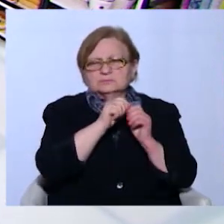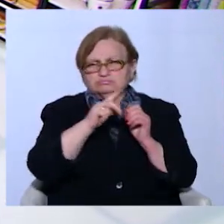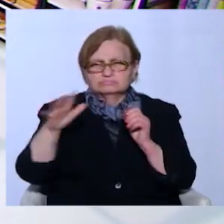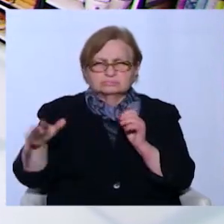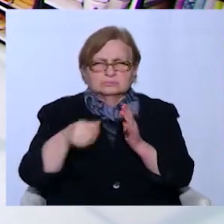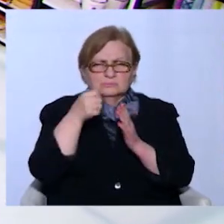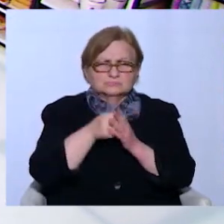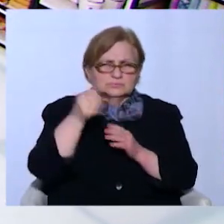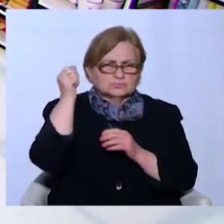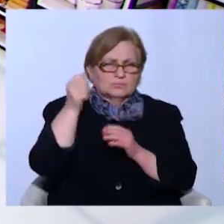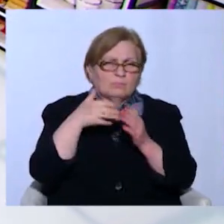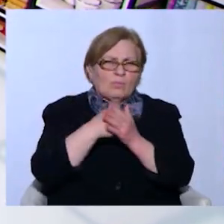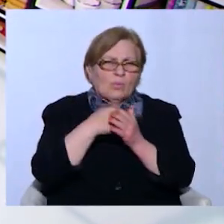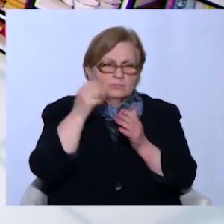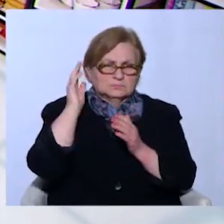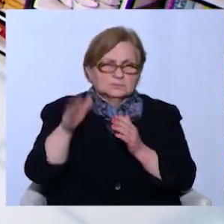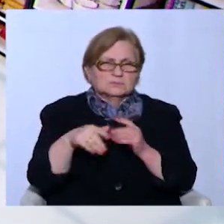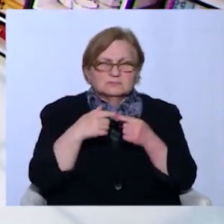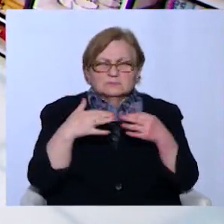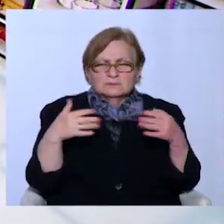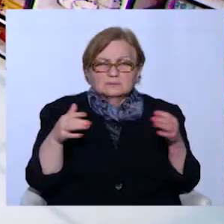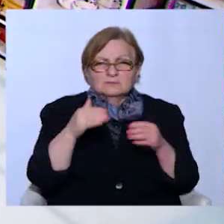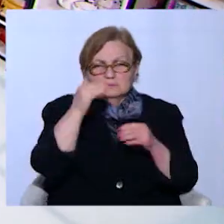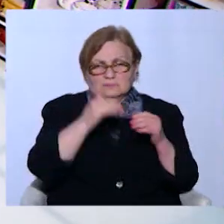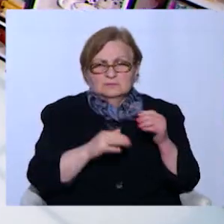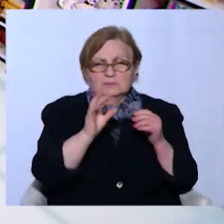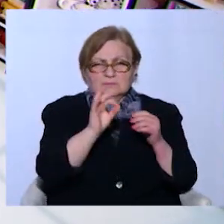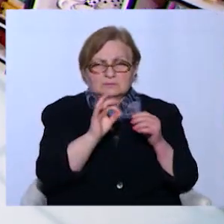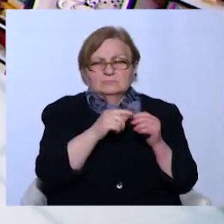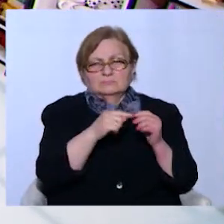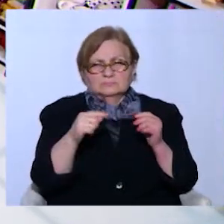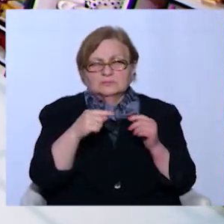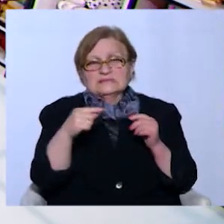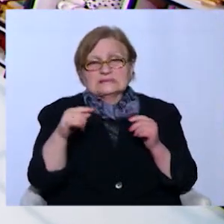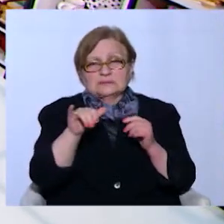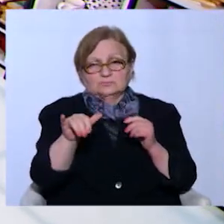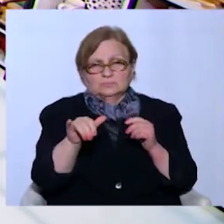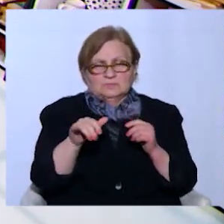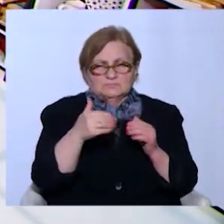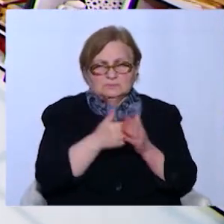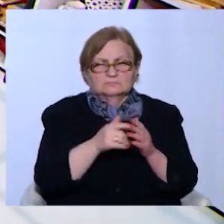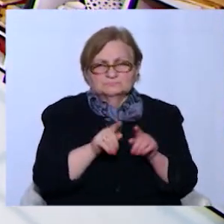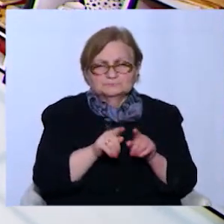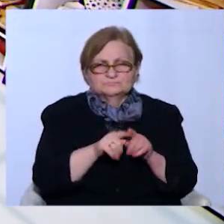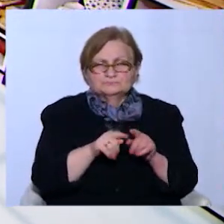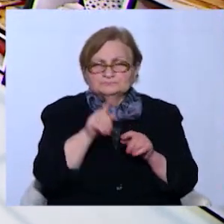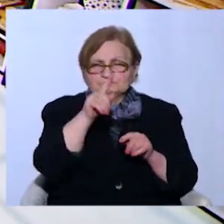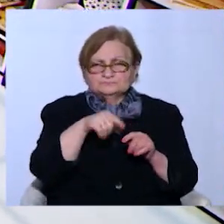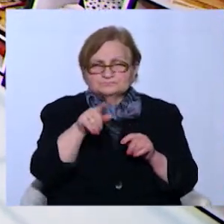ხოლო ქვედაშტოებიანი პარაბოლას მნიშვნელობათა სიმრავლე მინუს უსასრულობიდან y0-მდე. აი ეს ფაქტი